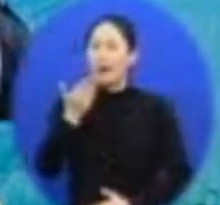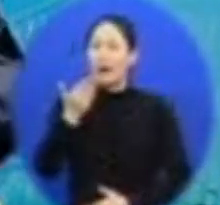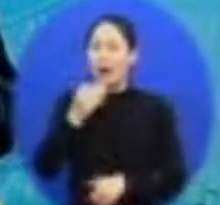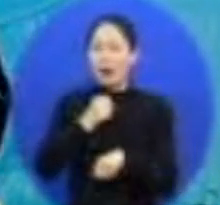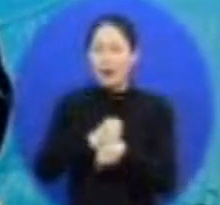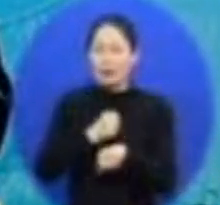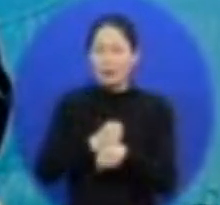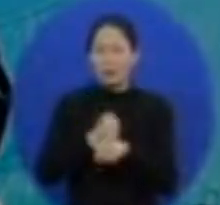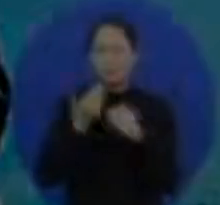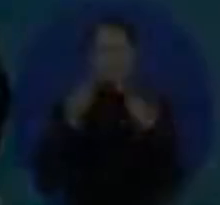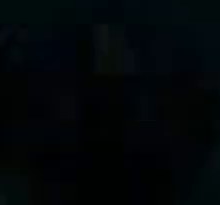주신다 가 됩니다